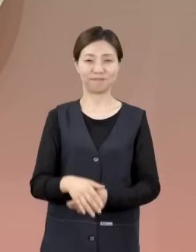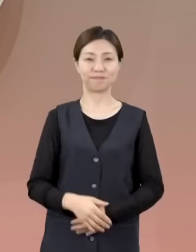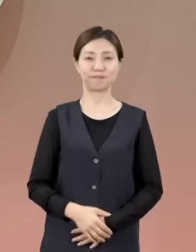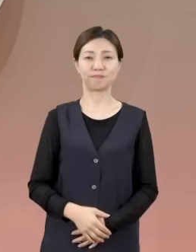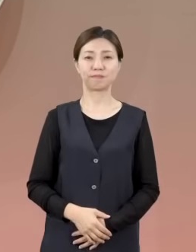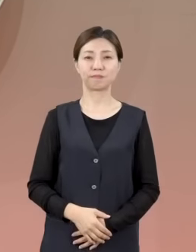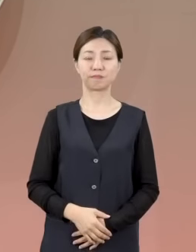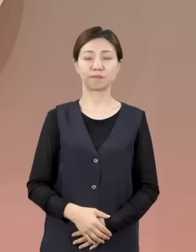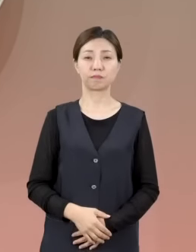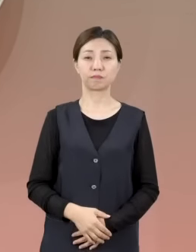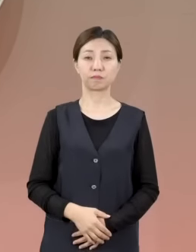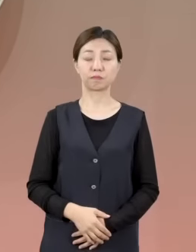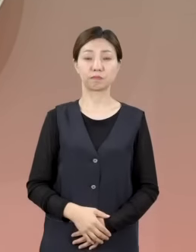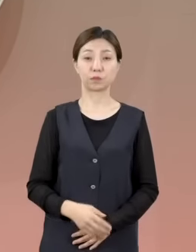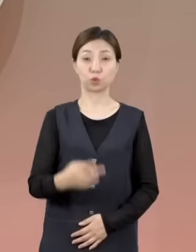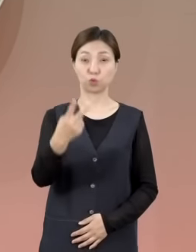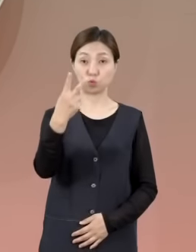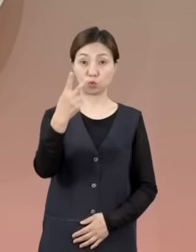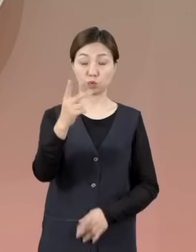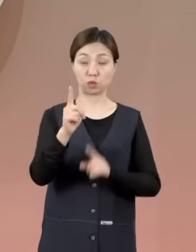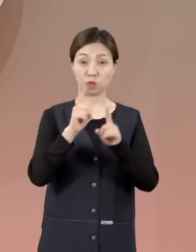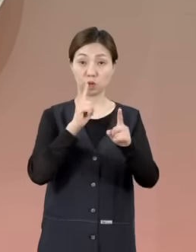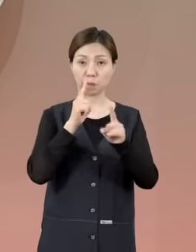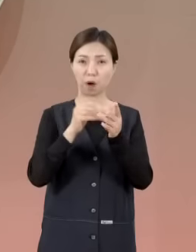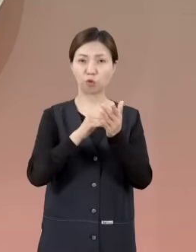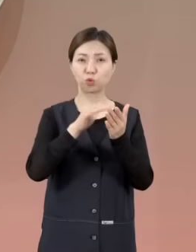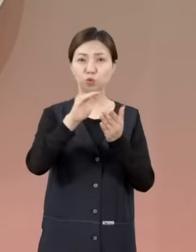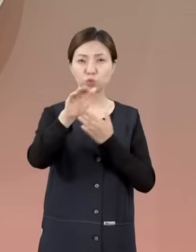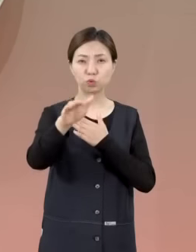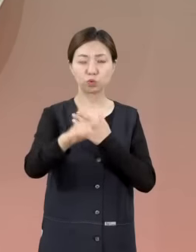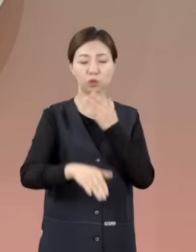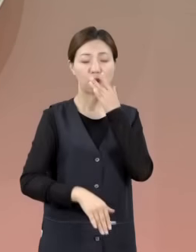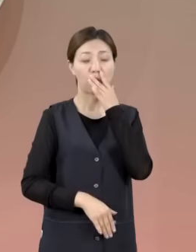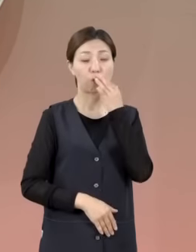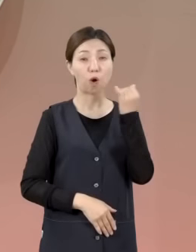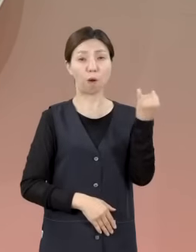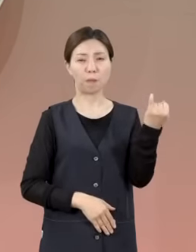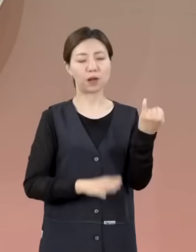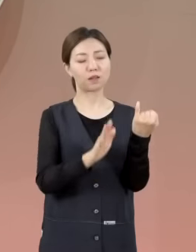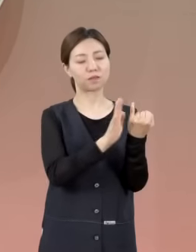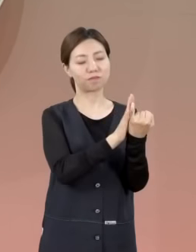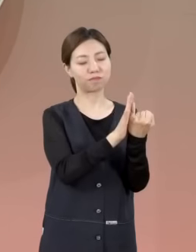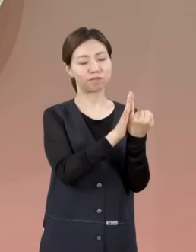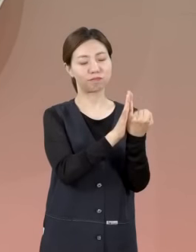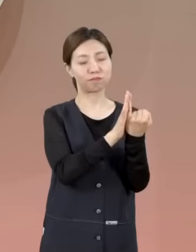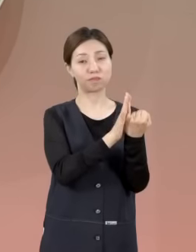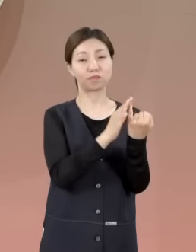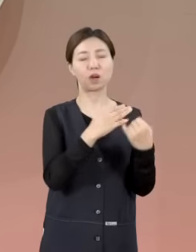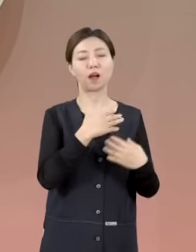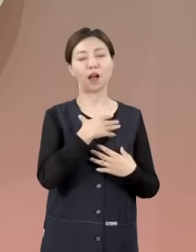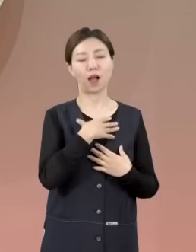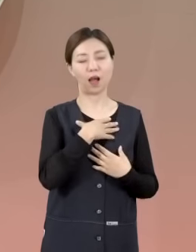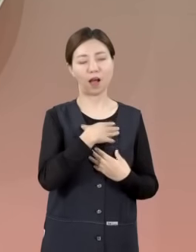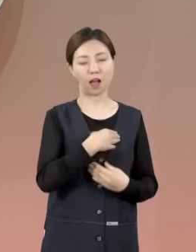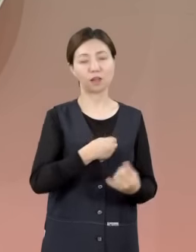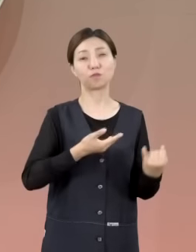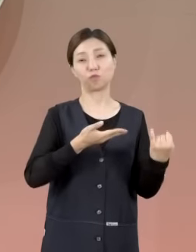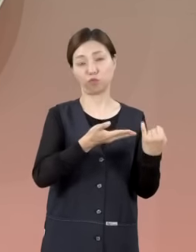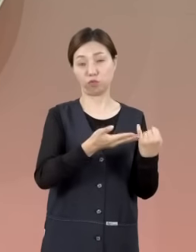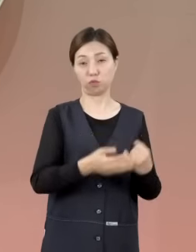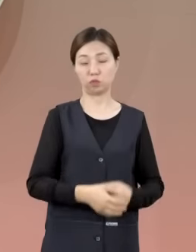걱정하지 말거라 두 번을 말씀하시며 어머니를